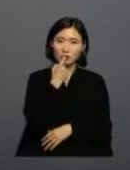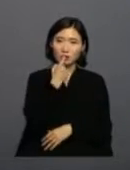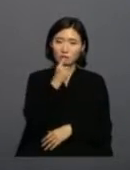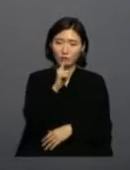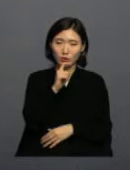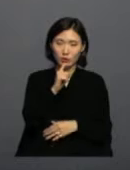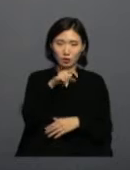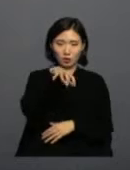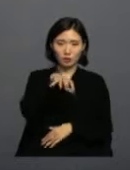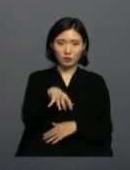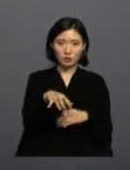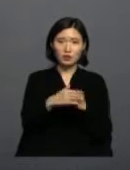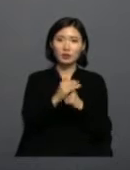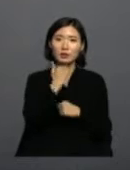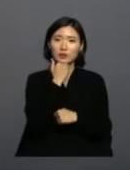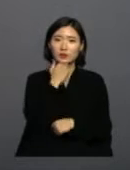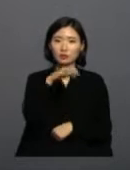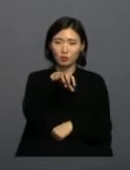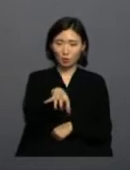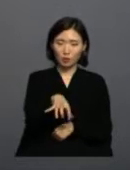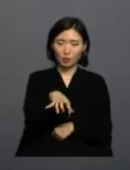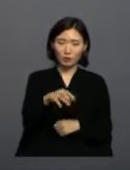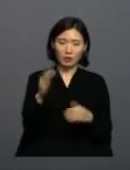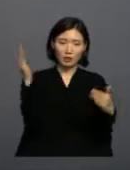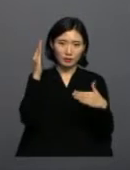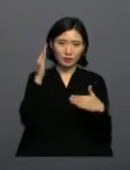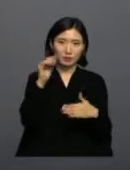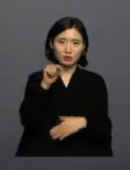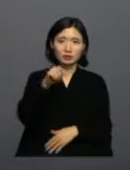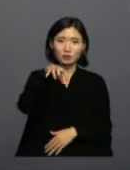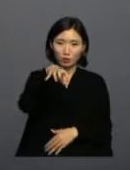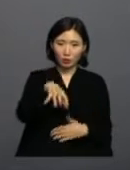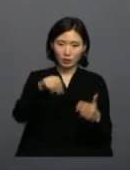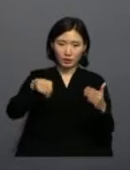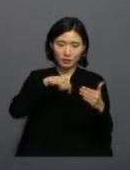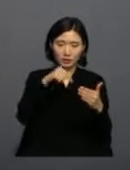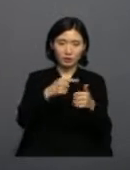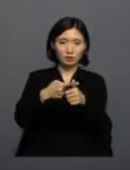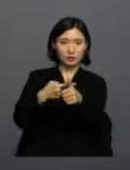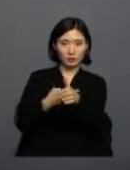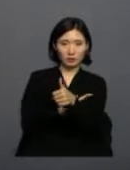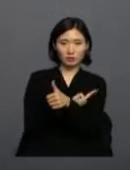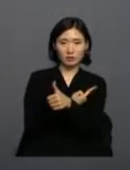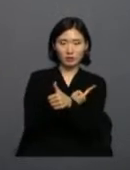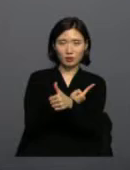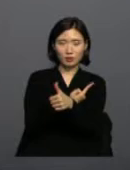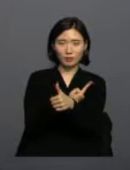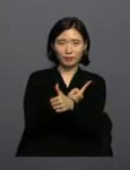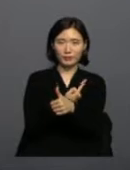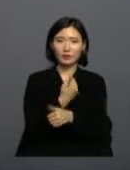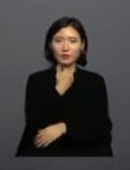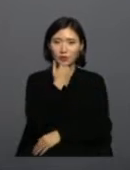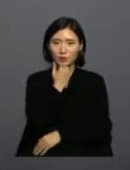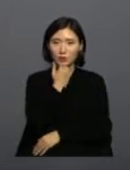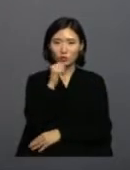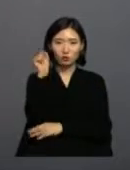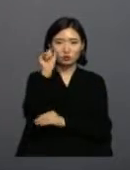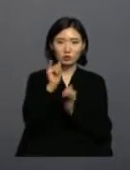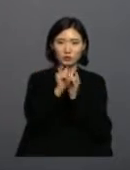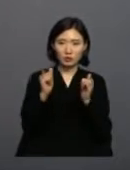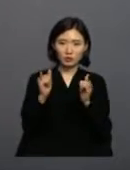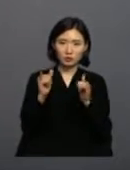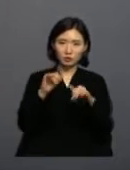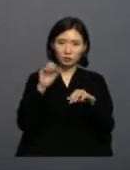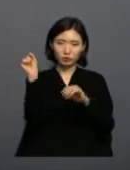공간에서 이렇게 대기하는 공간을 마련해주기 때문에 학생들도 그 공간에서 자연스럽게 이렇게 유도해서 대기하게 되고 또 운전자들은